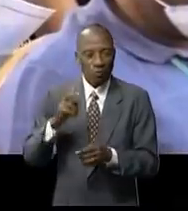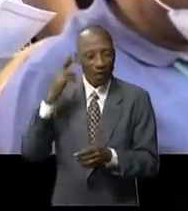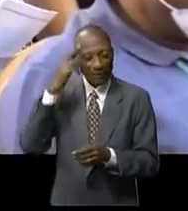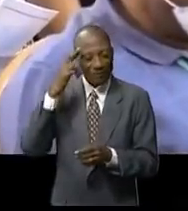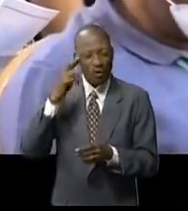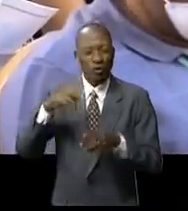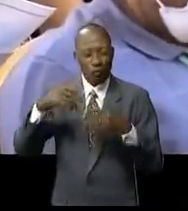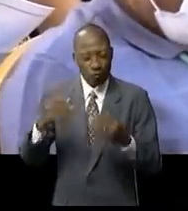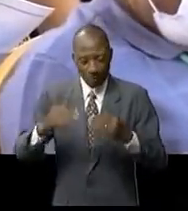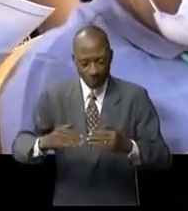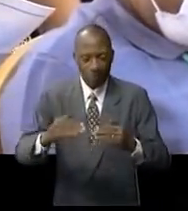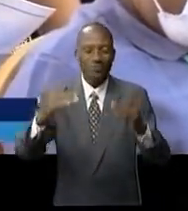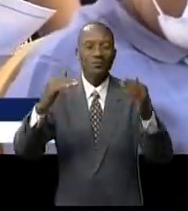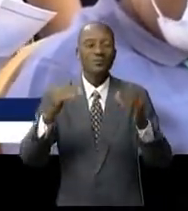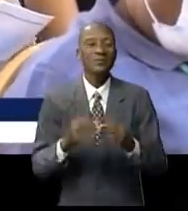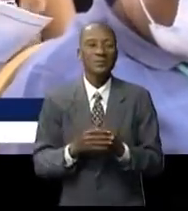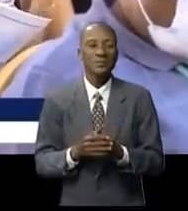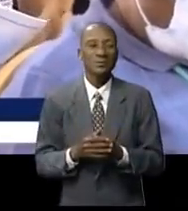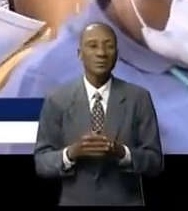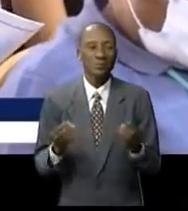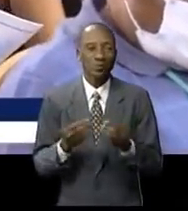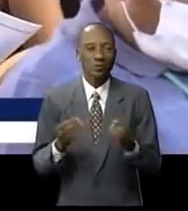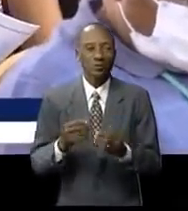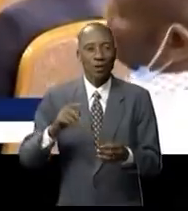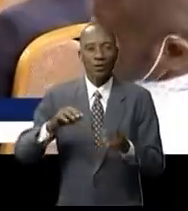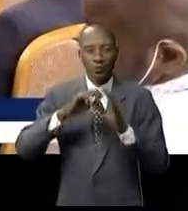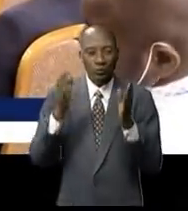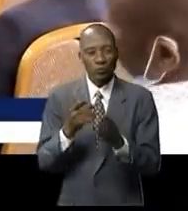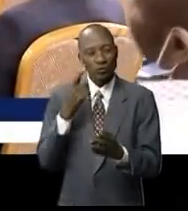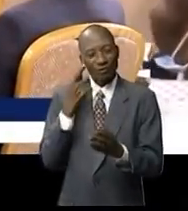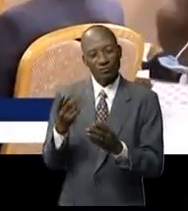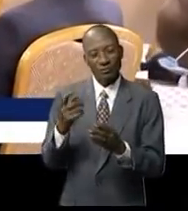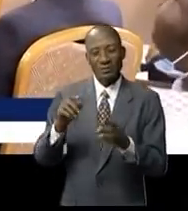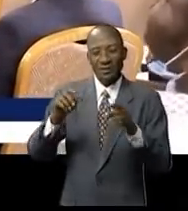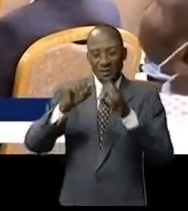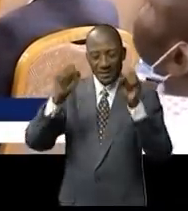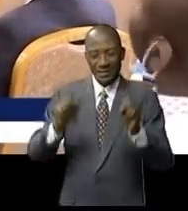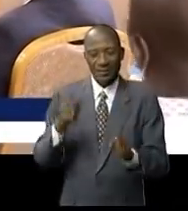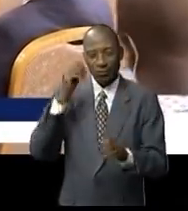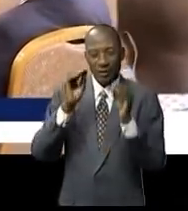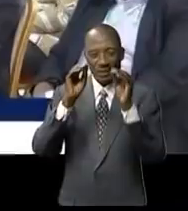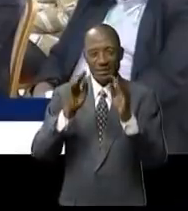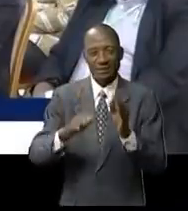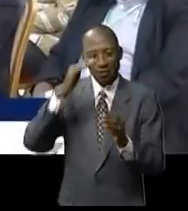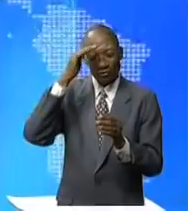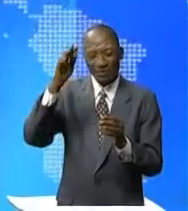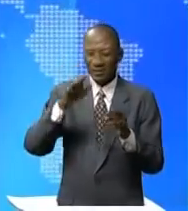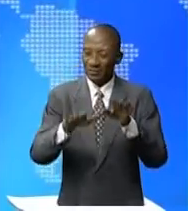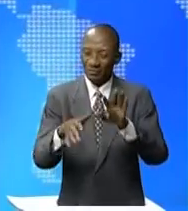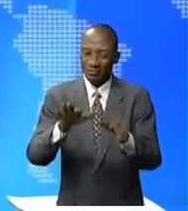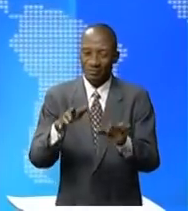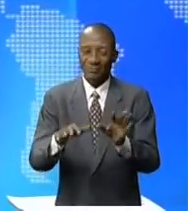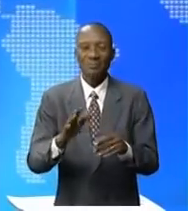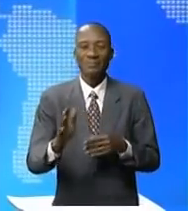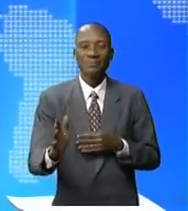aller sans casse. Car le constat de la faiblesse de notre système d'enseignement actuel est unanime. Et